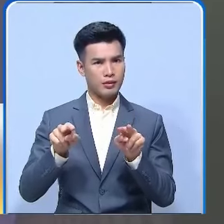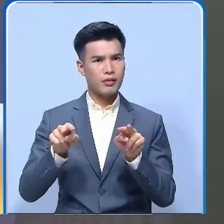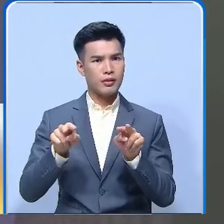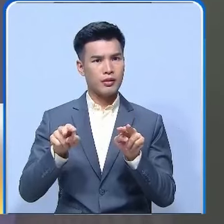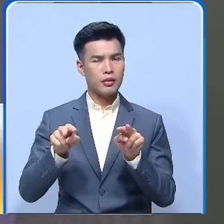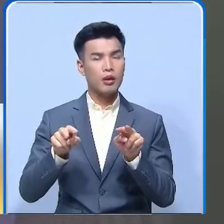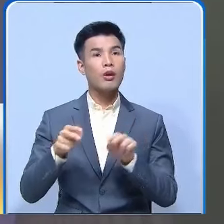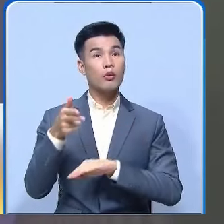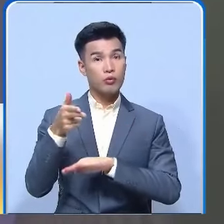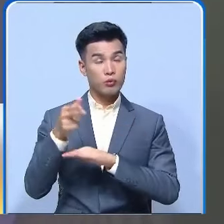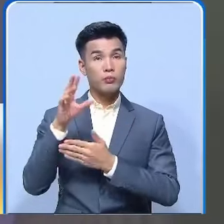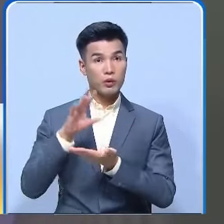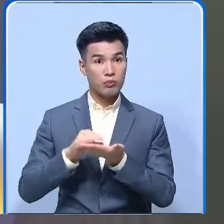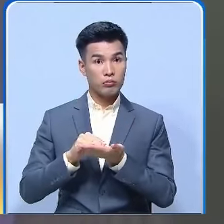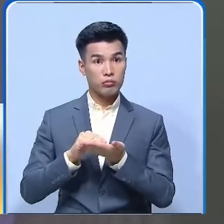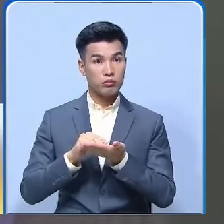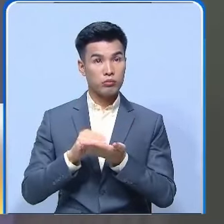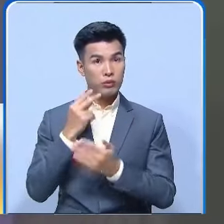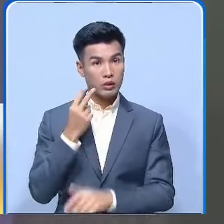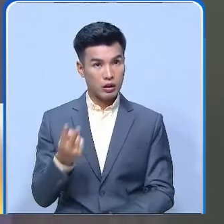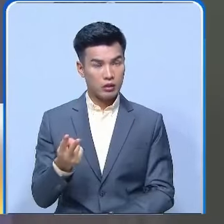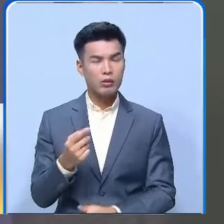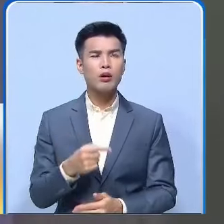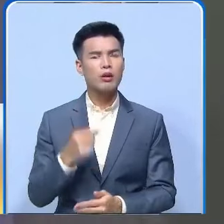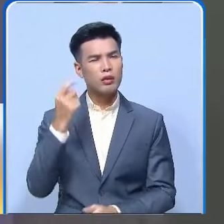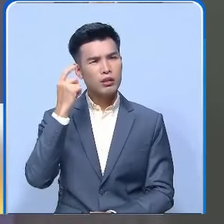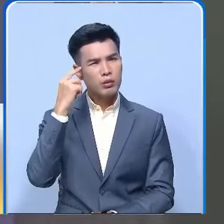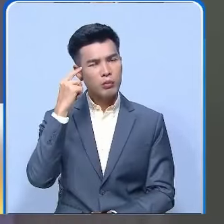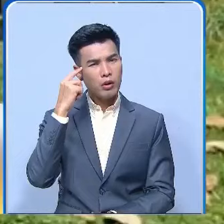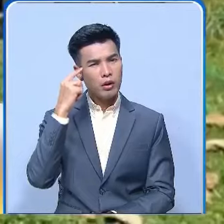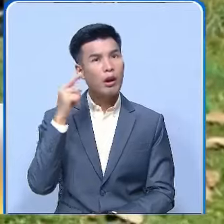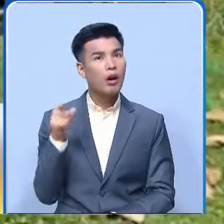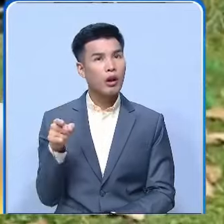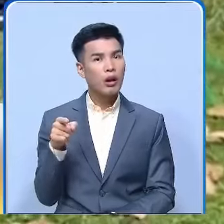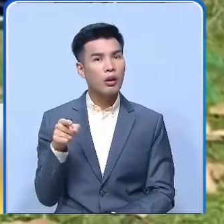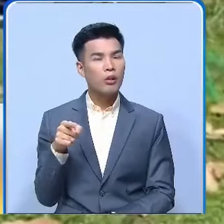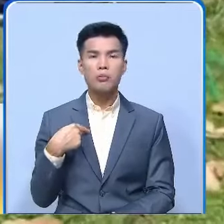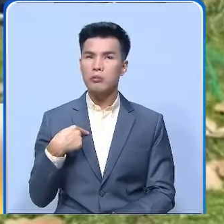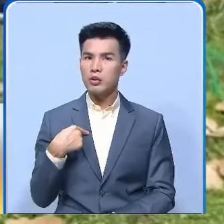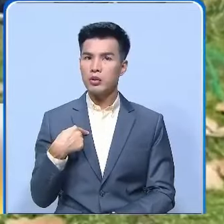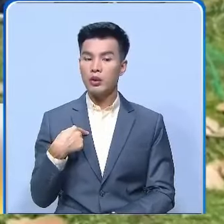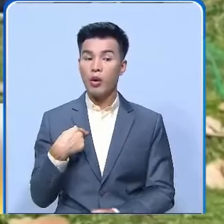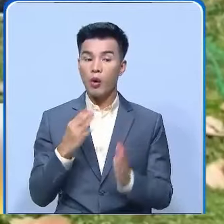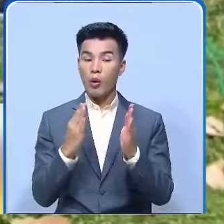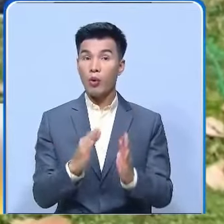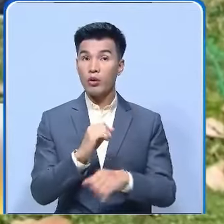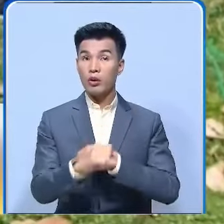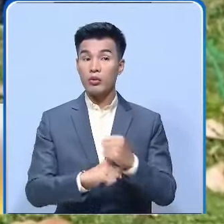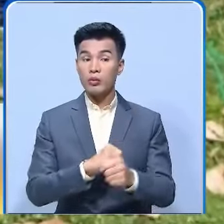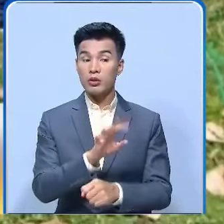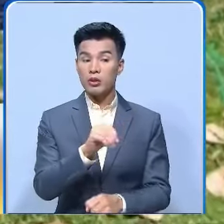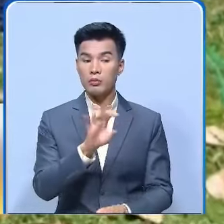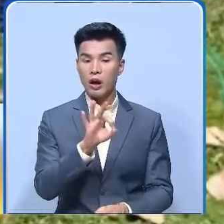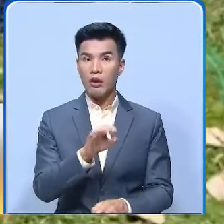ก็ได้บันทึกตัวไว้เนี่ยนะคะคราวนี้ก็คาดการณ์กันว่าหลังจากที่เขาค่ะได้ใช้อาวุธทำร้ายนายประสิทธิ์อายุ49ปีเสีย